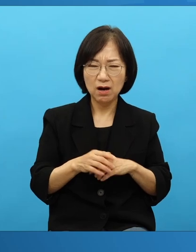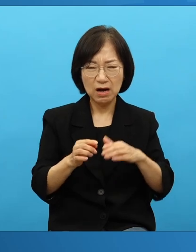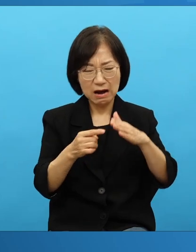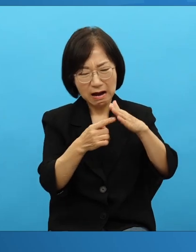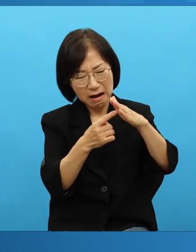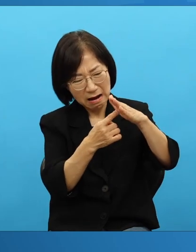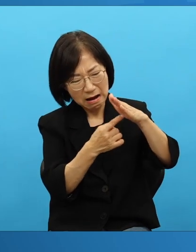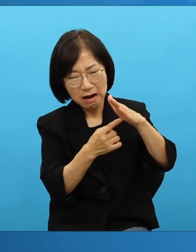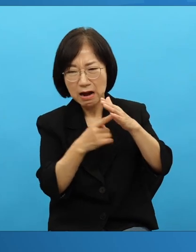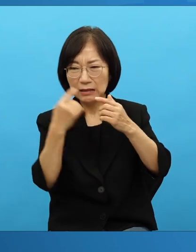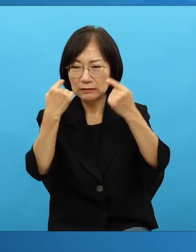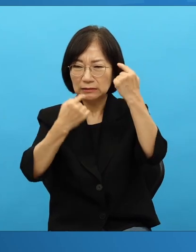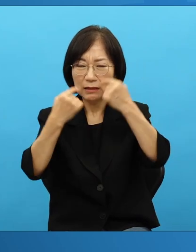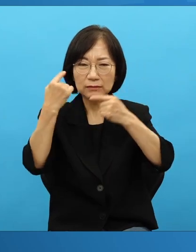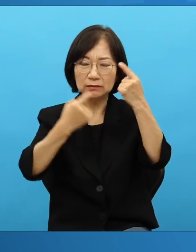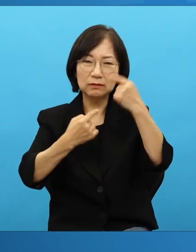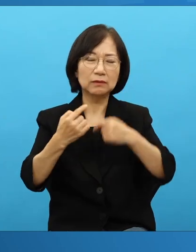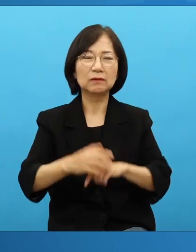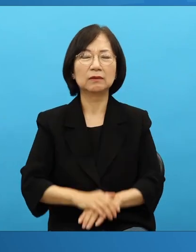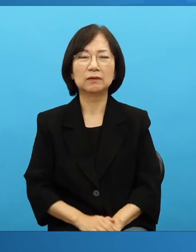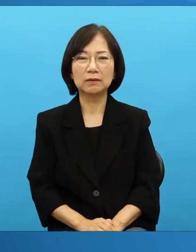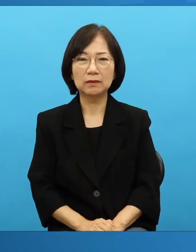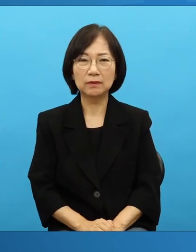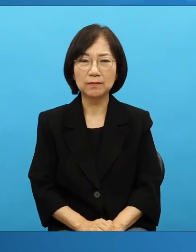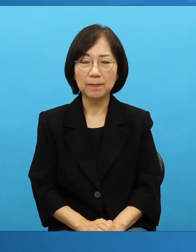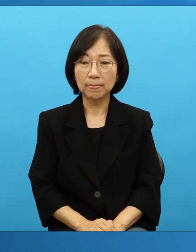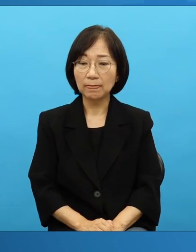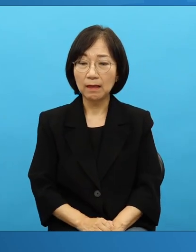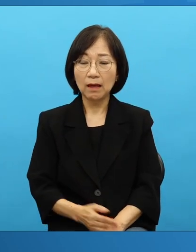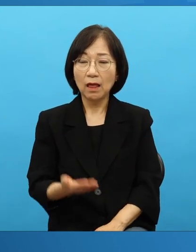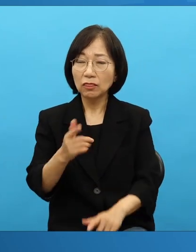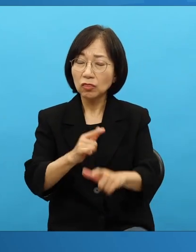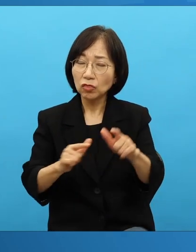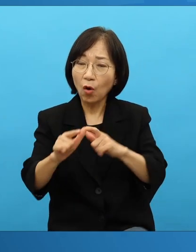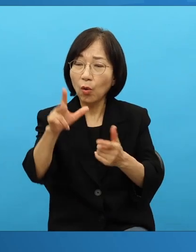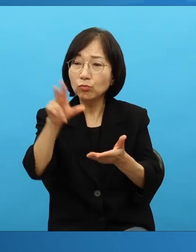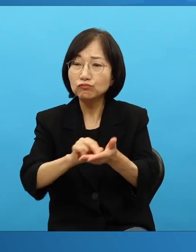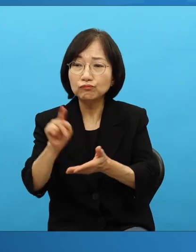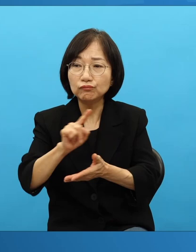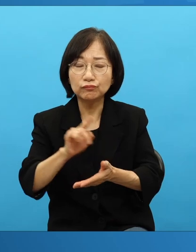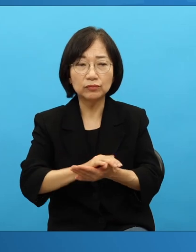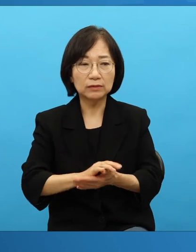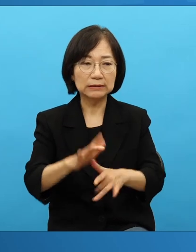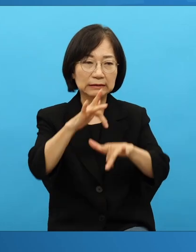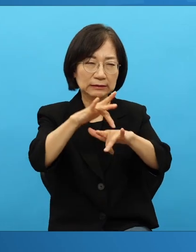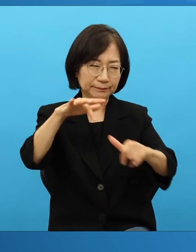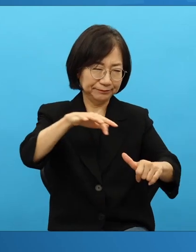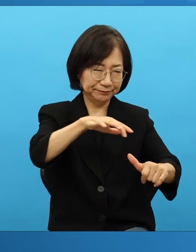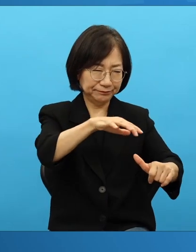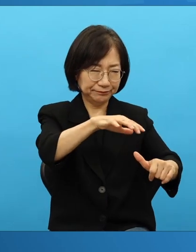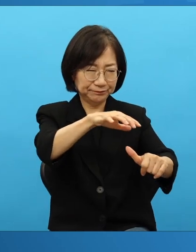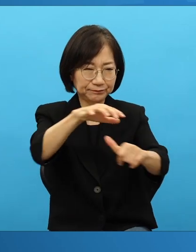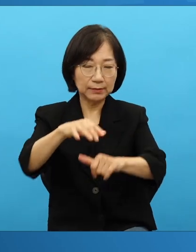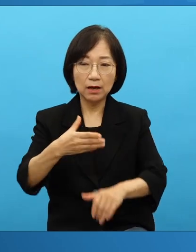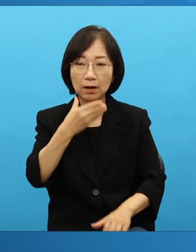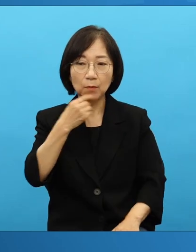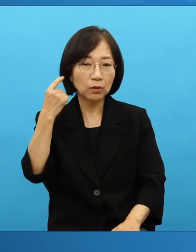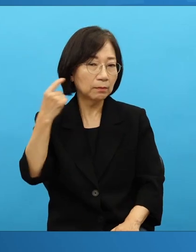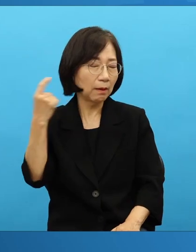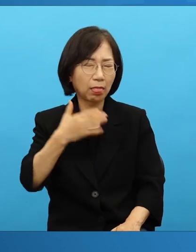人们竟然也过这样的生活呀。 전 세계가 그건 괜찮아요. 흑암에 사로잡혀가지고 복음을 못 들어가지고 완전히 미신에